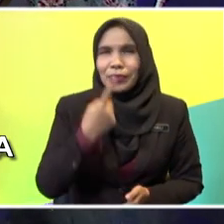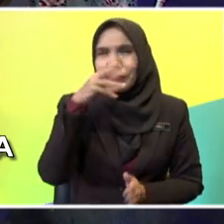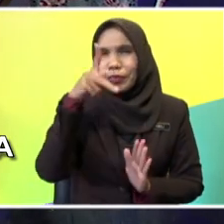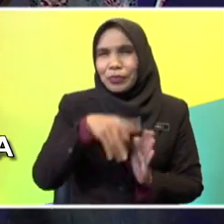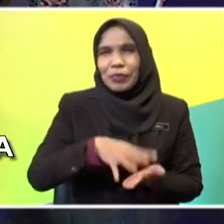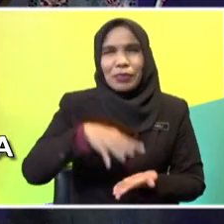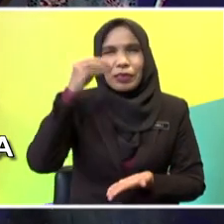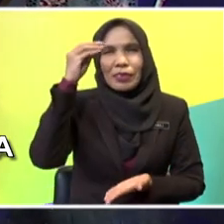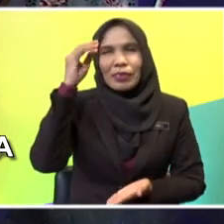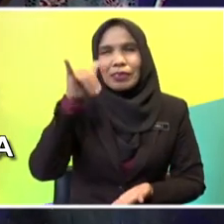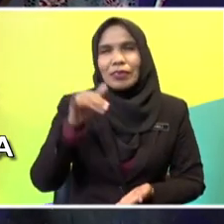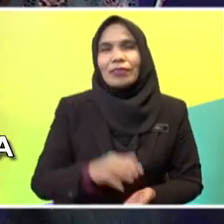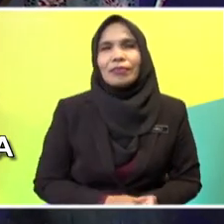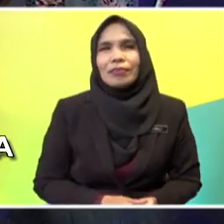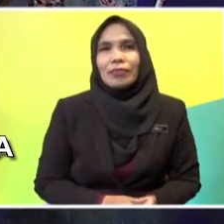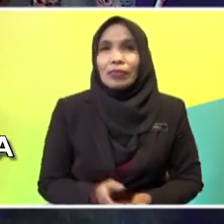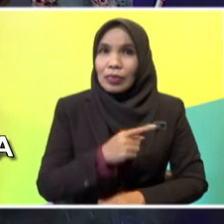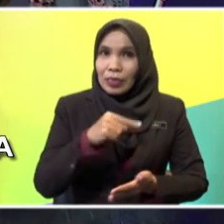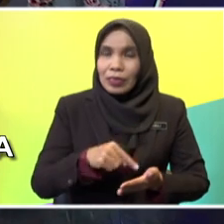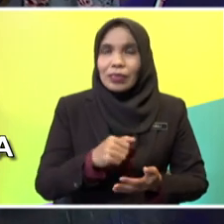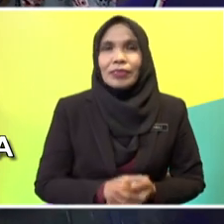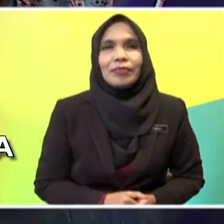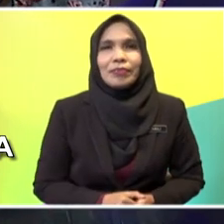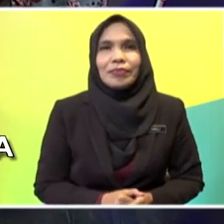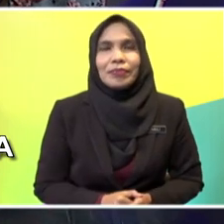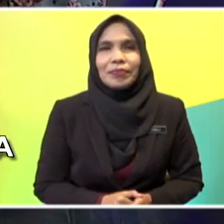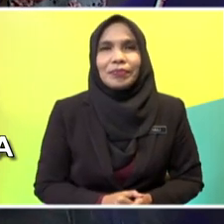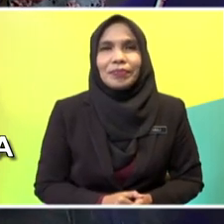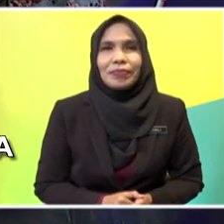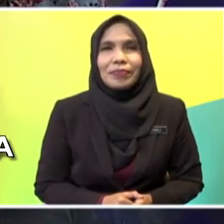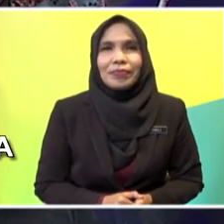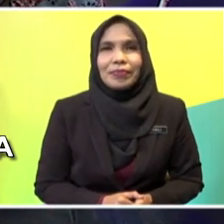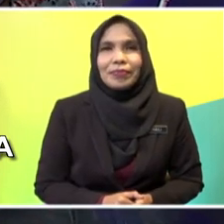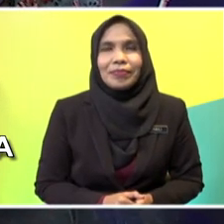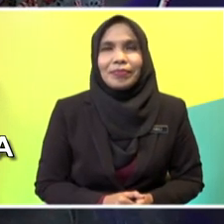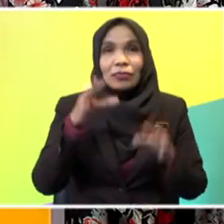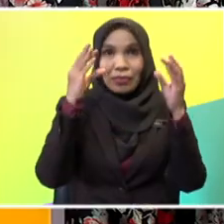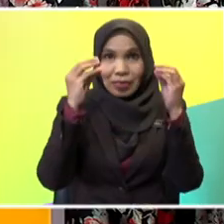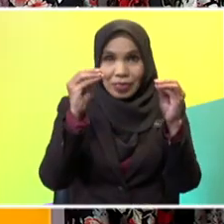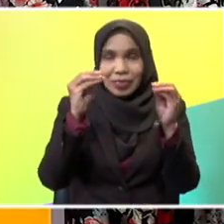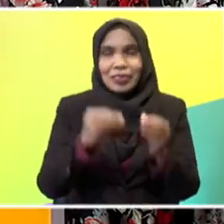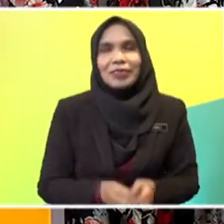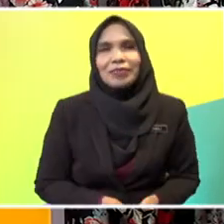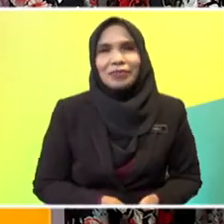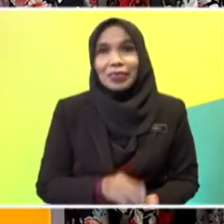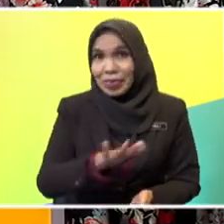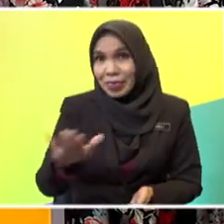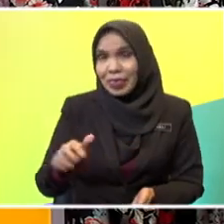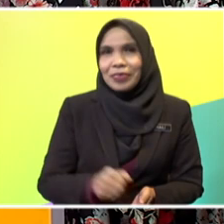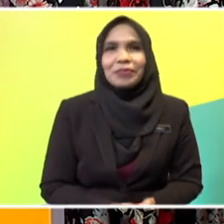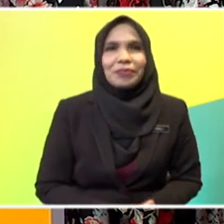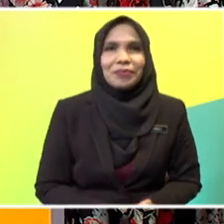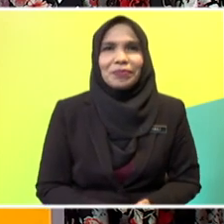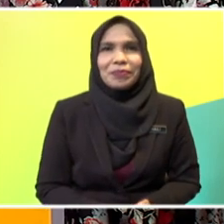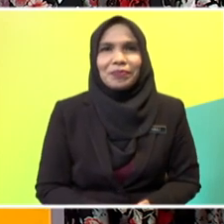sangat menyeronokkan dan juga sama-sama menimba ilmu pengetahuan yang bermanfaat. Apapun, terus setia